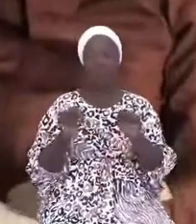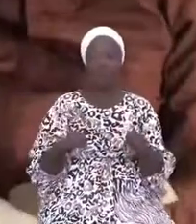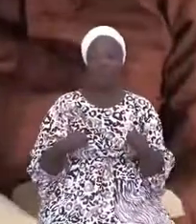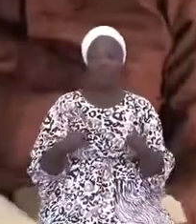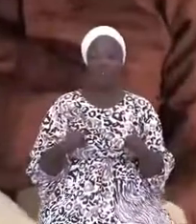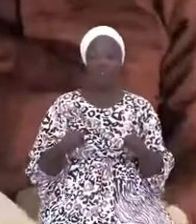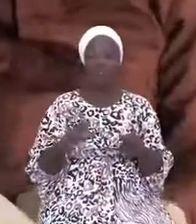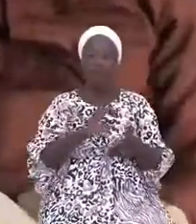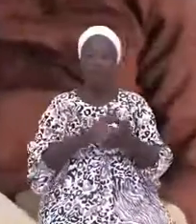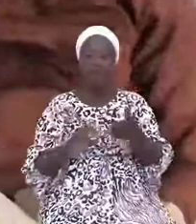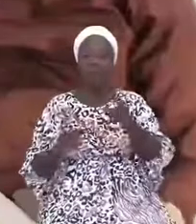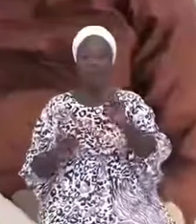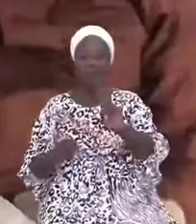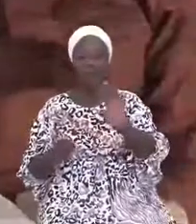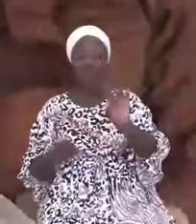Verset 28,